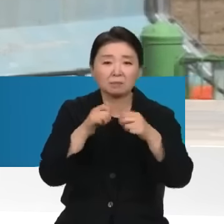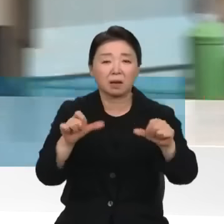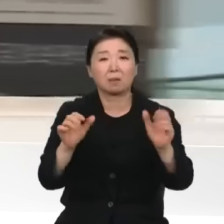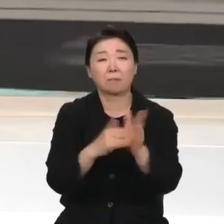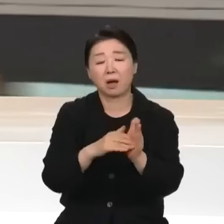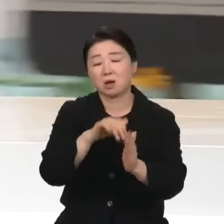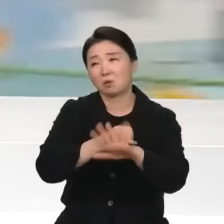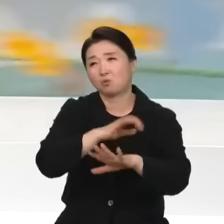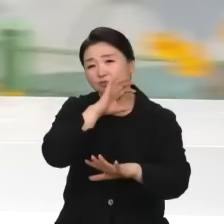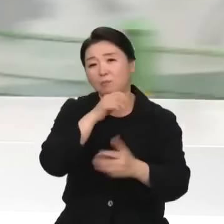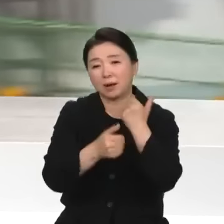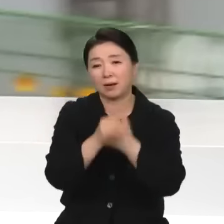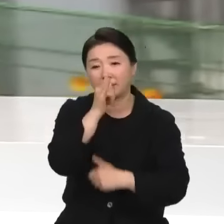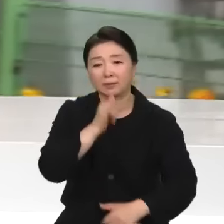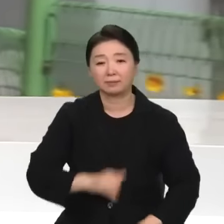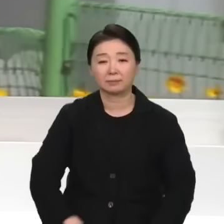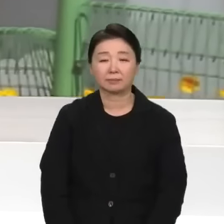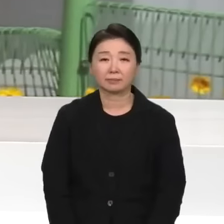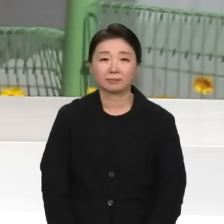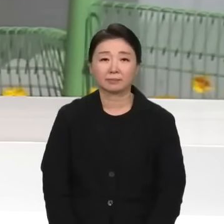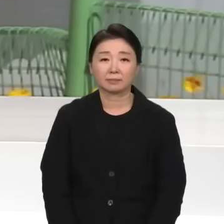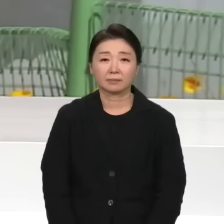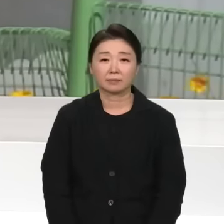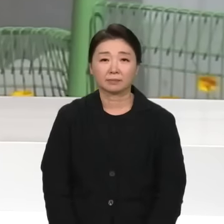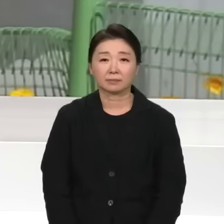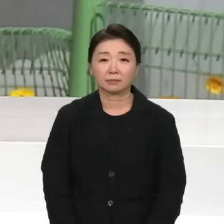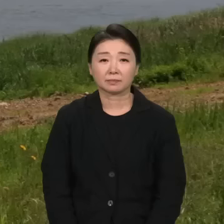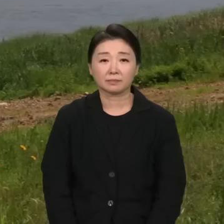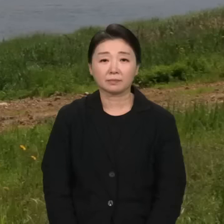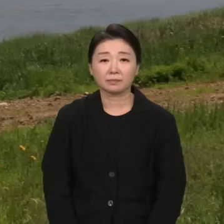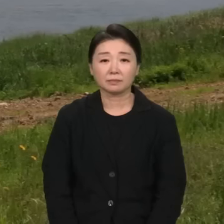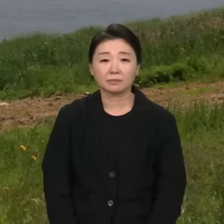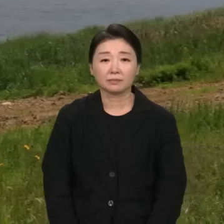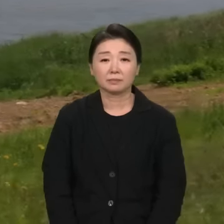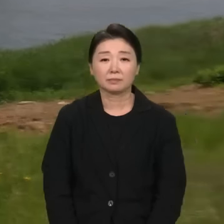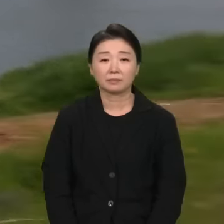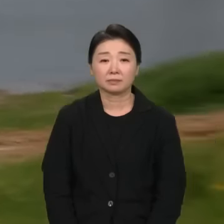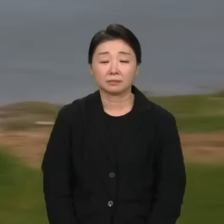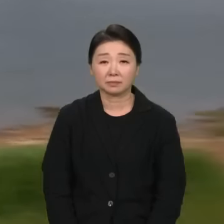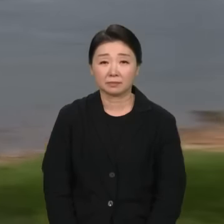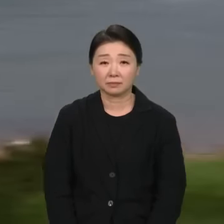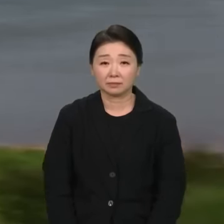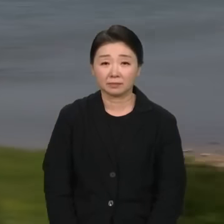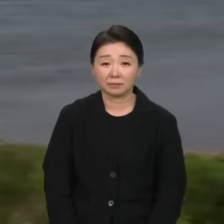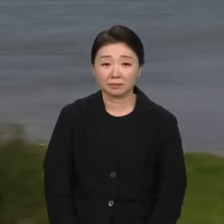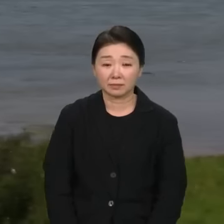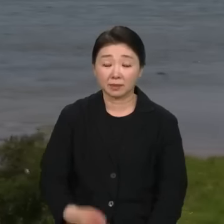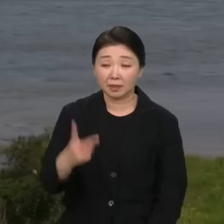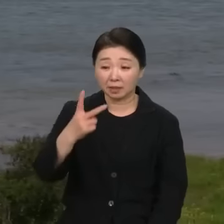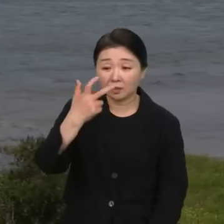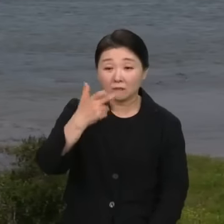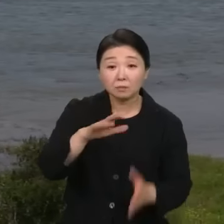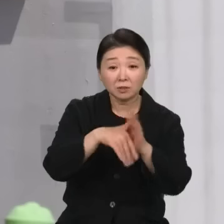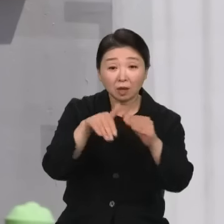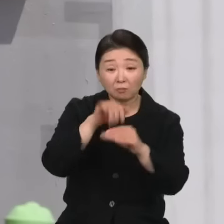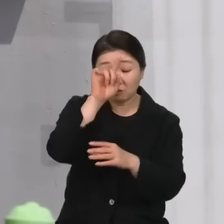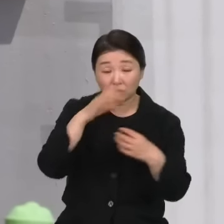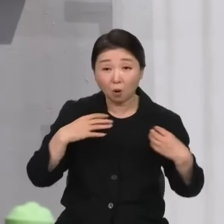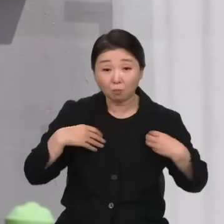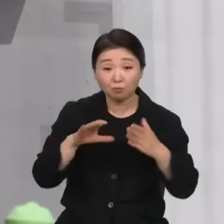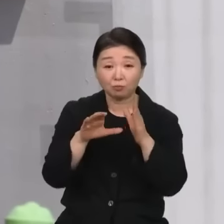있습니다. 밀착카메라 송영 기자가 취재했습니다. 지난 정부 때인 2017년 세종보